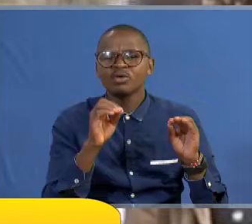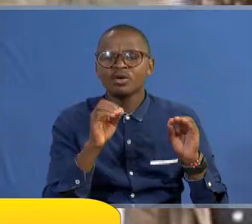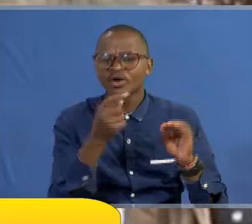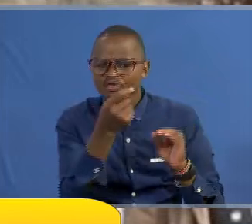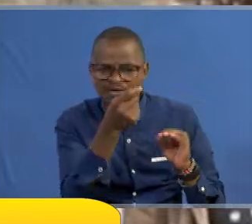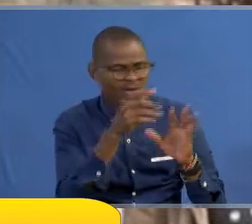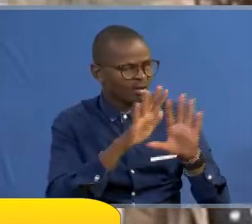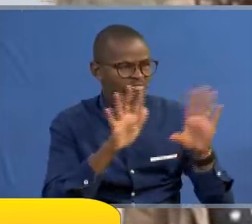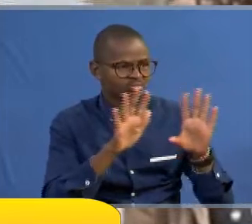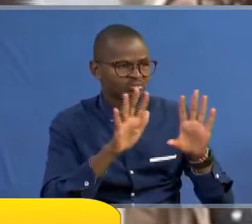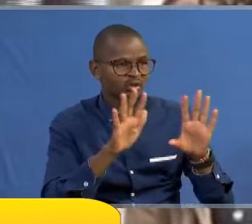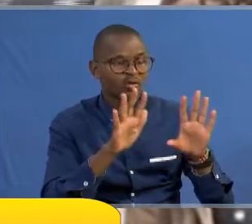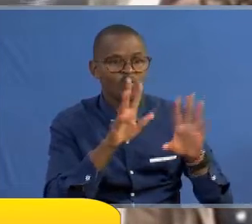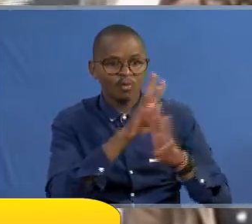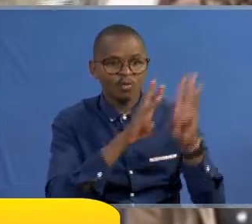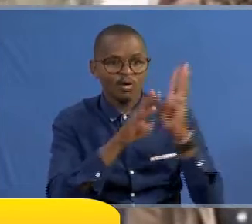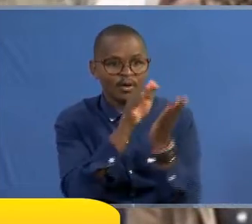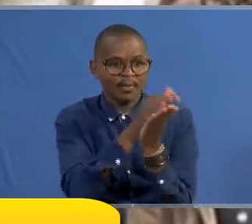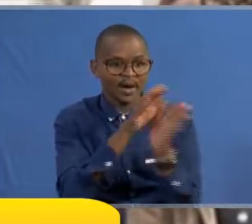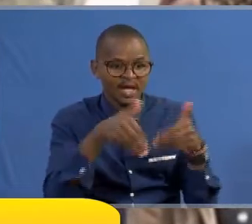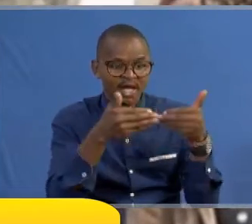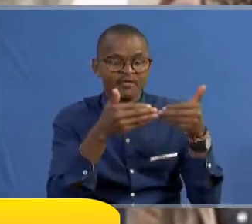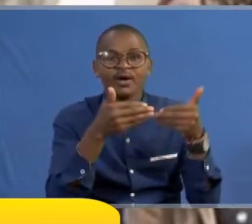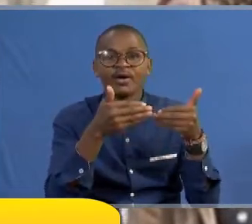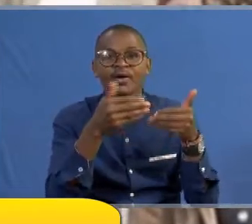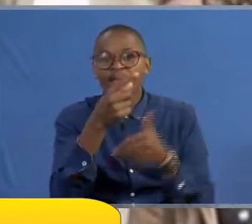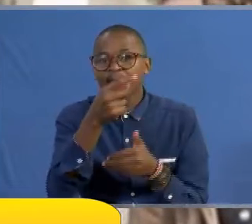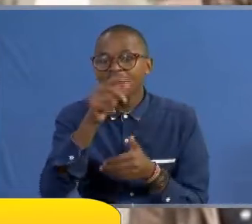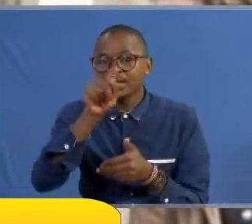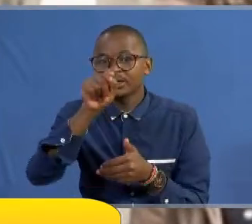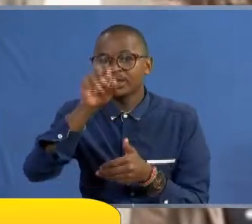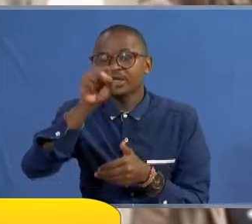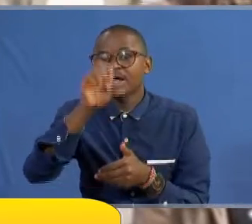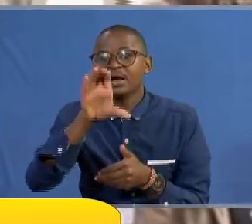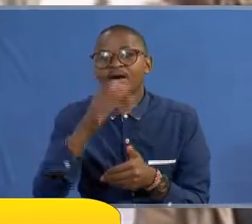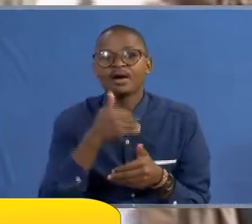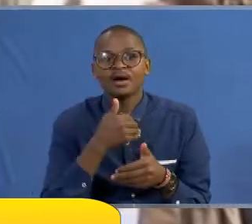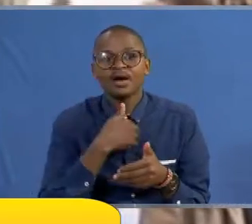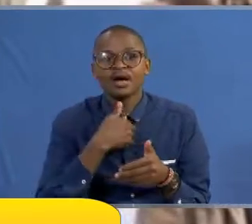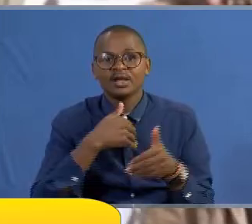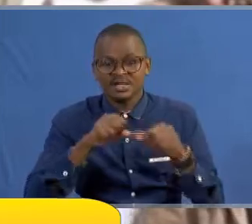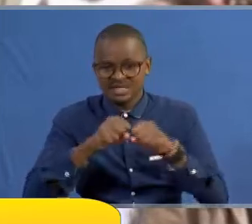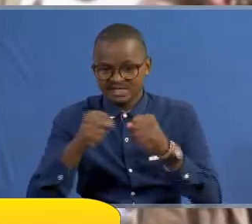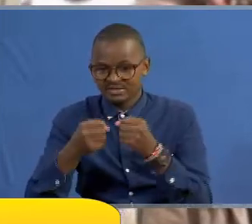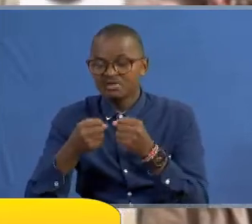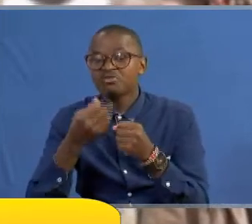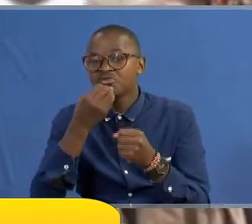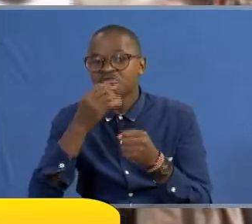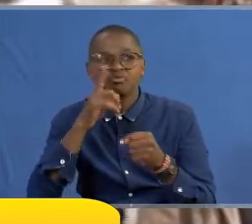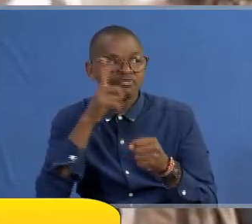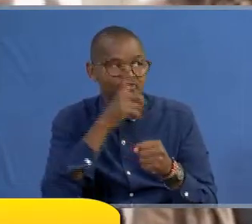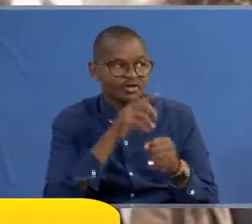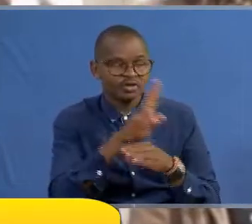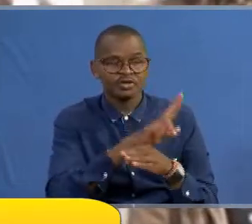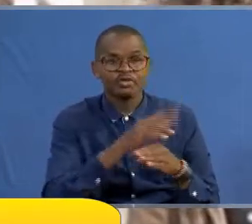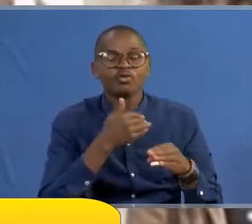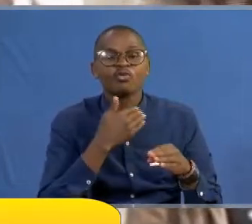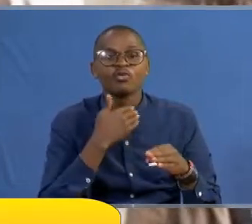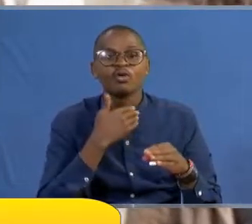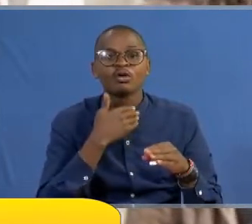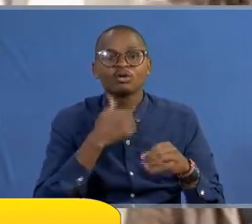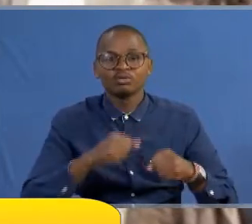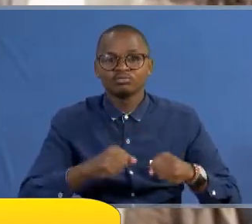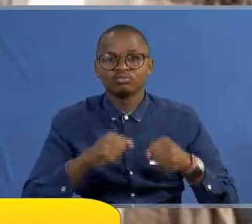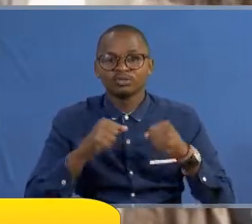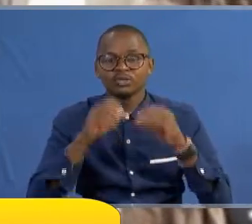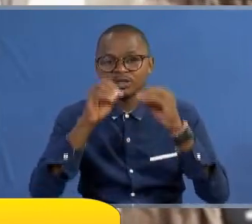we know, the World Bank gave out money and the Teacher Service Commission has squandered the money. They want now to use the head teachers